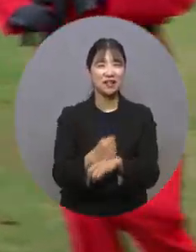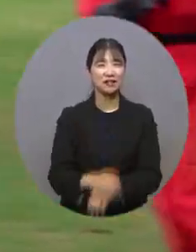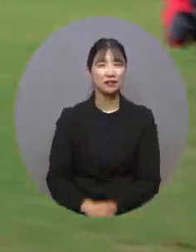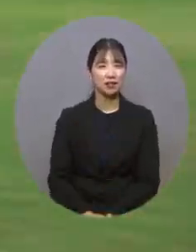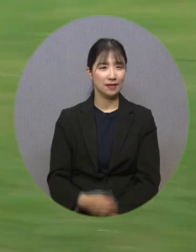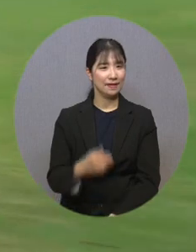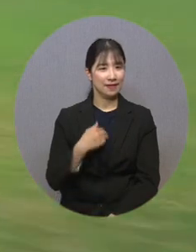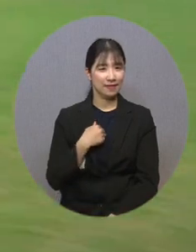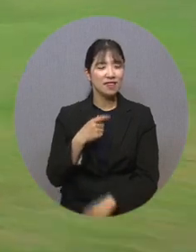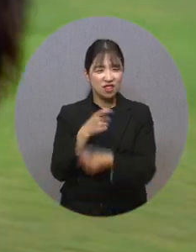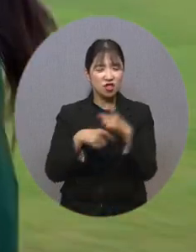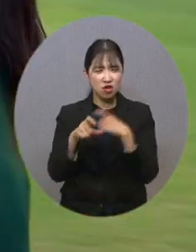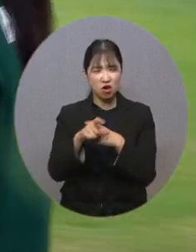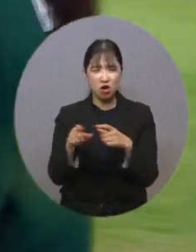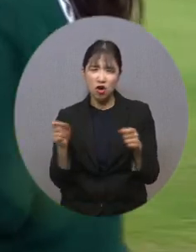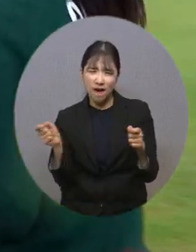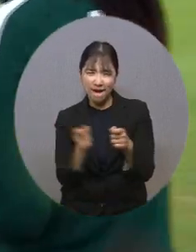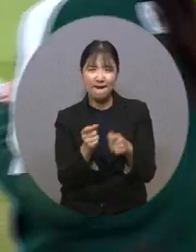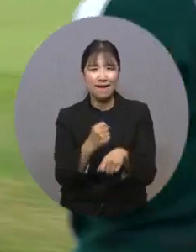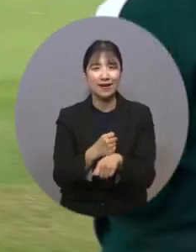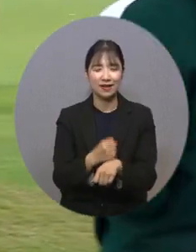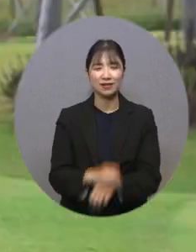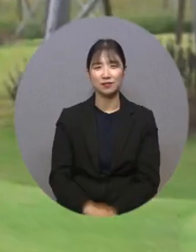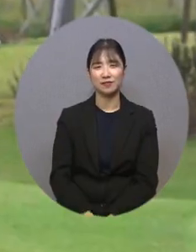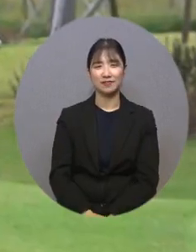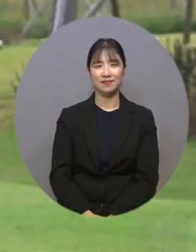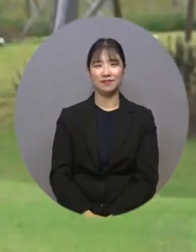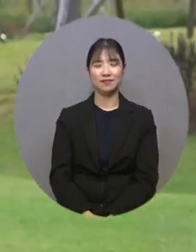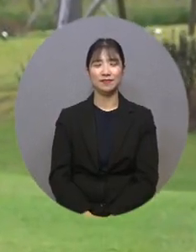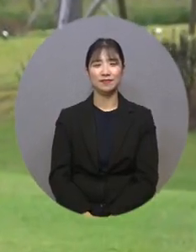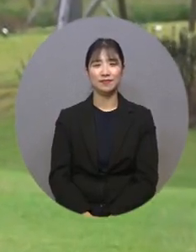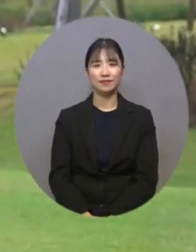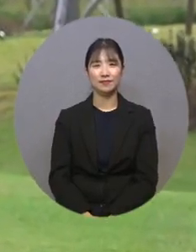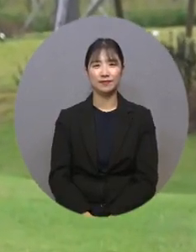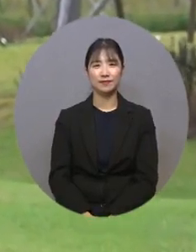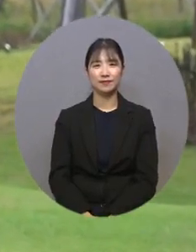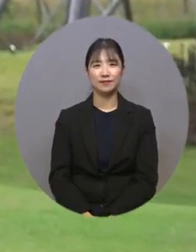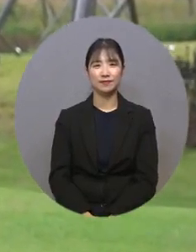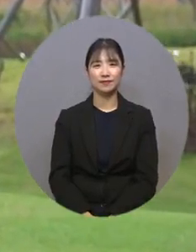되겠다. 네, 언니. 넣어주세요. 알겠습니다.